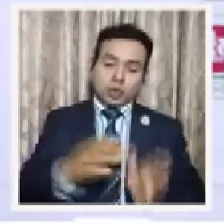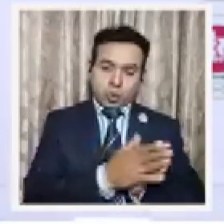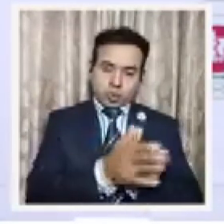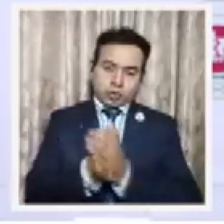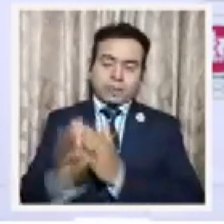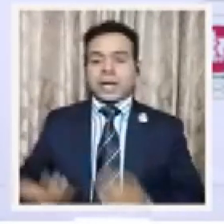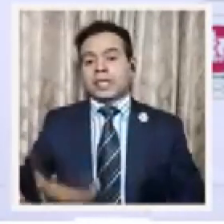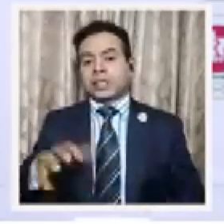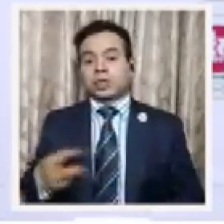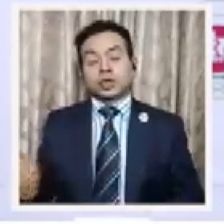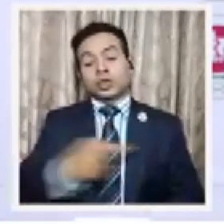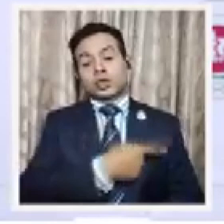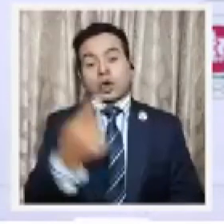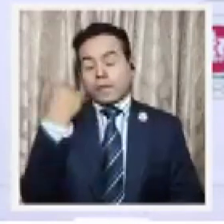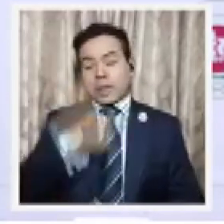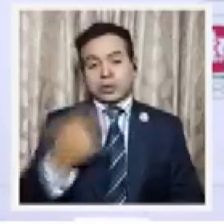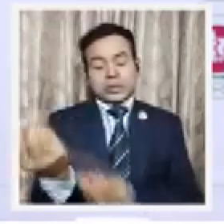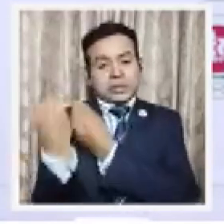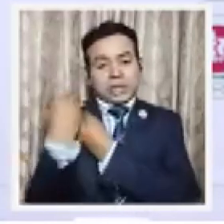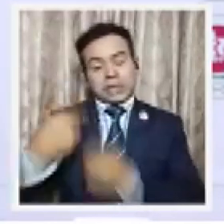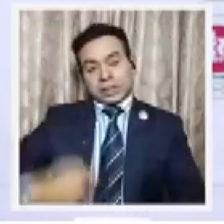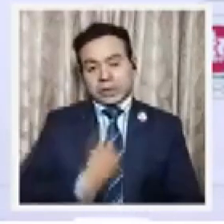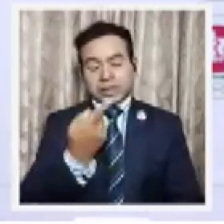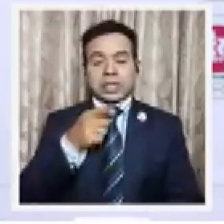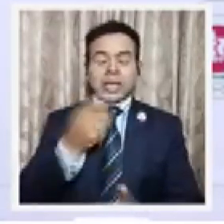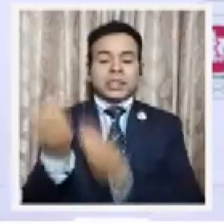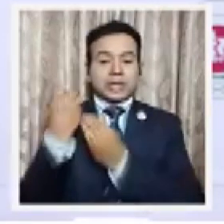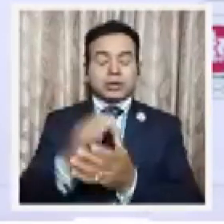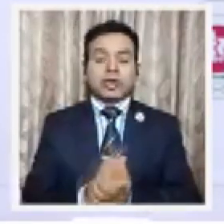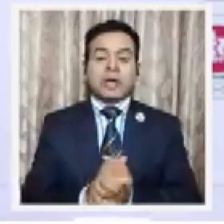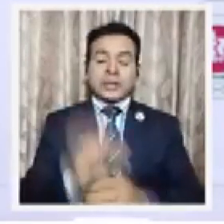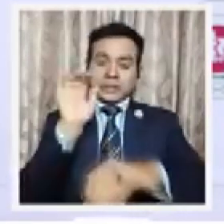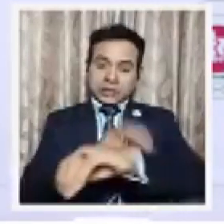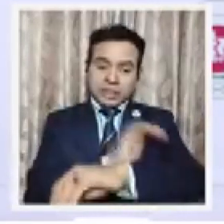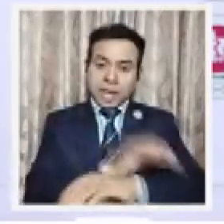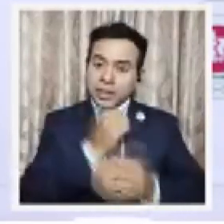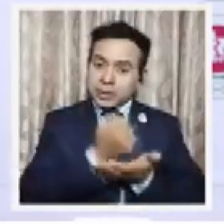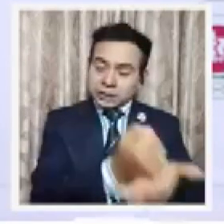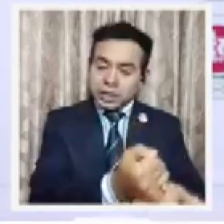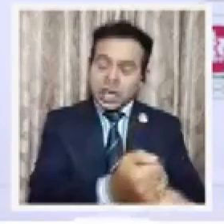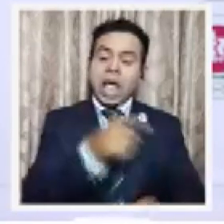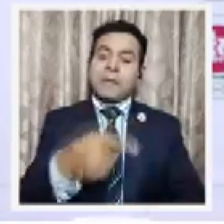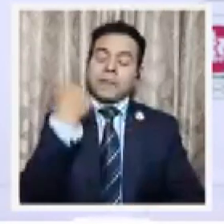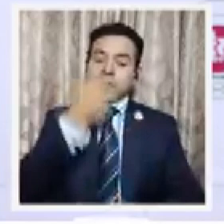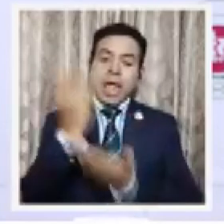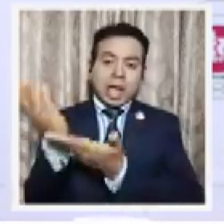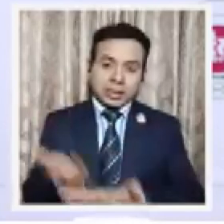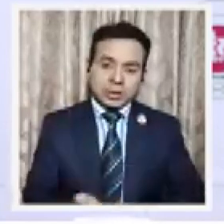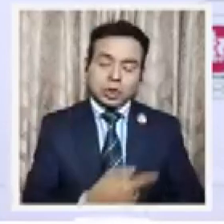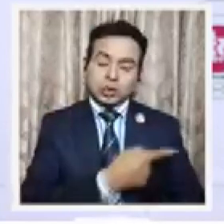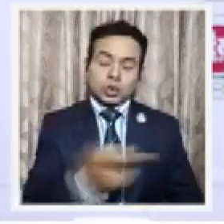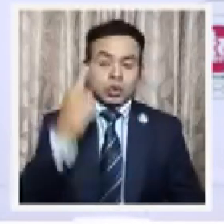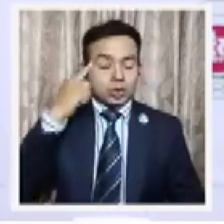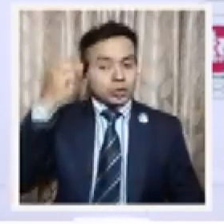এবং মহামারী মোকাবেলা সম্ভব না। সকলকে মিলেই এই রোগকে প্রতিরোধ এবং মোকাবেলার জন্য আমাদের কাজ করতে হবে। প্রত্যেকের অংশগ্রহণ